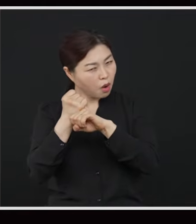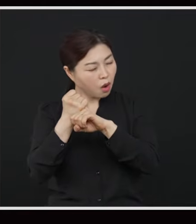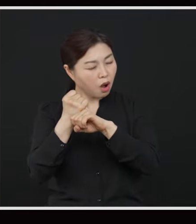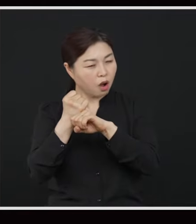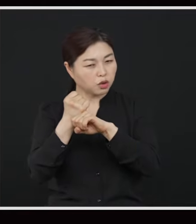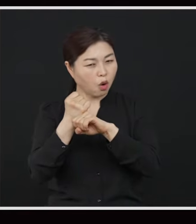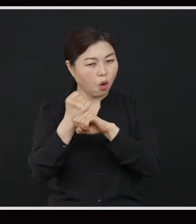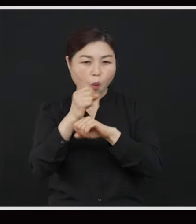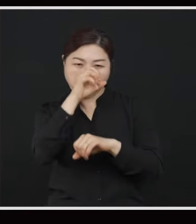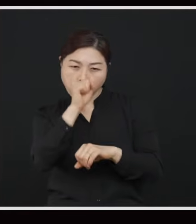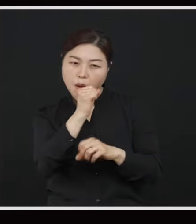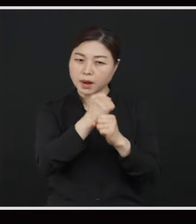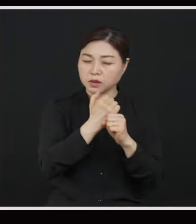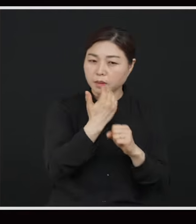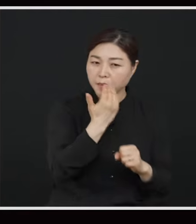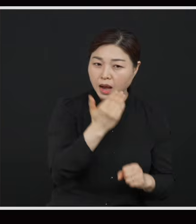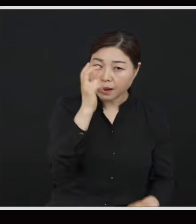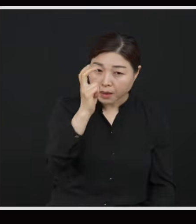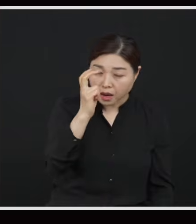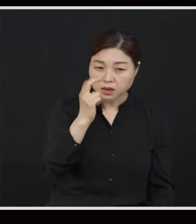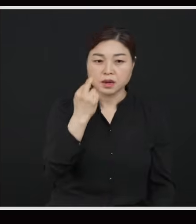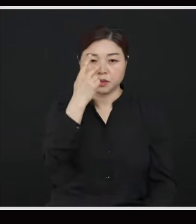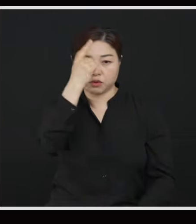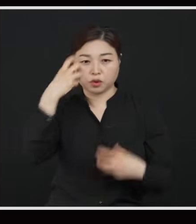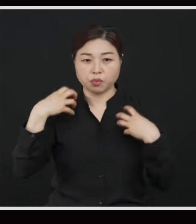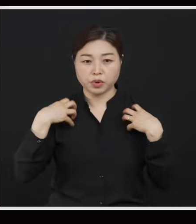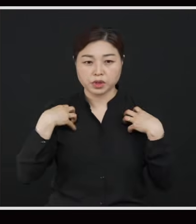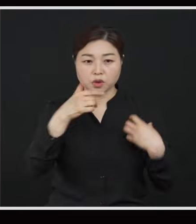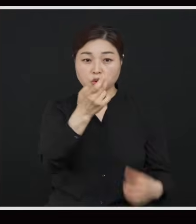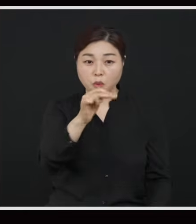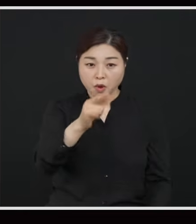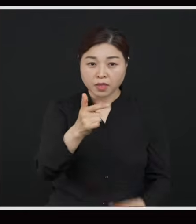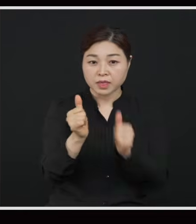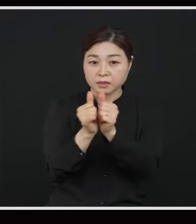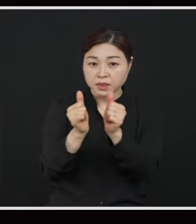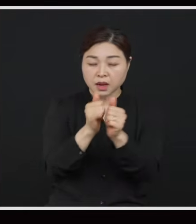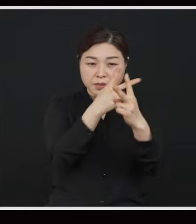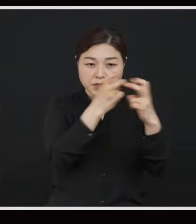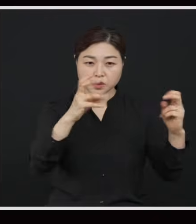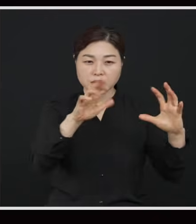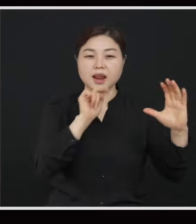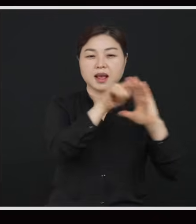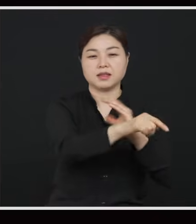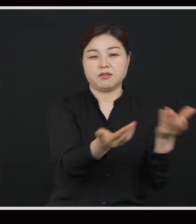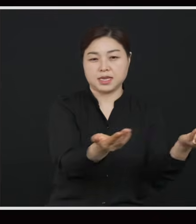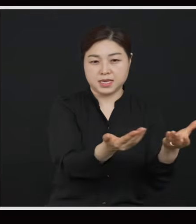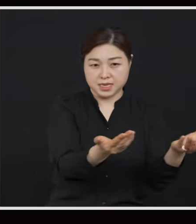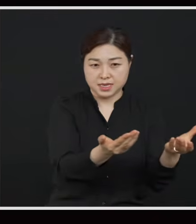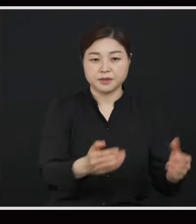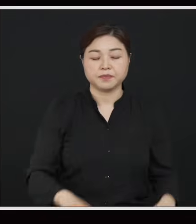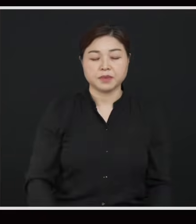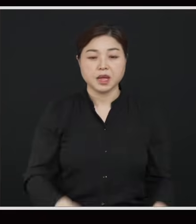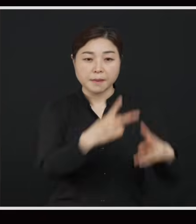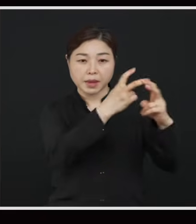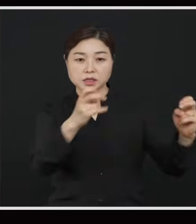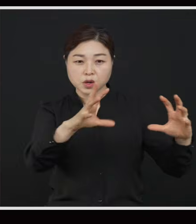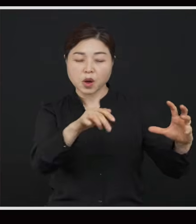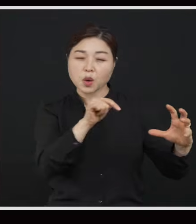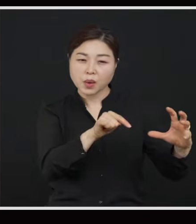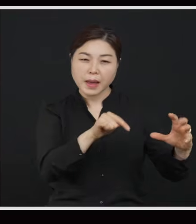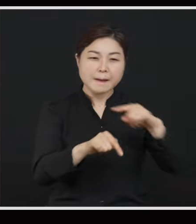미국 정부의 도움을 받아서 노먼 볼럭이라는 사람이 멕시코에 가서 일을 하게 됩니다. 그 이유도 똑같습니다.